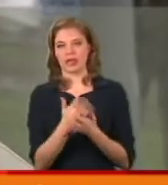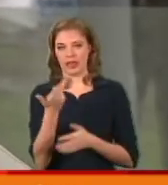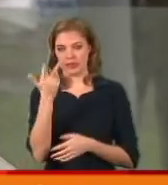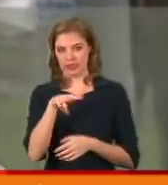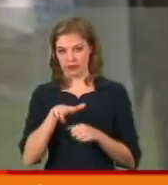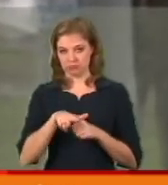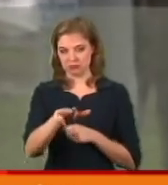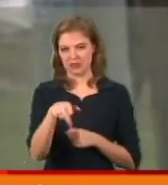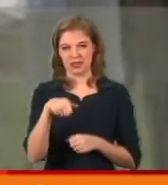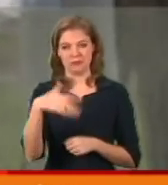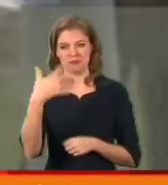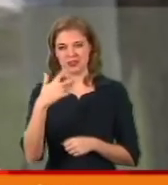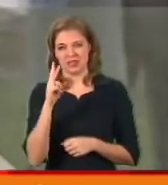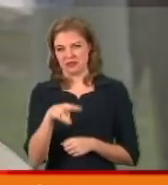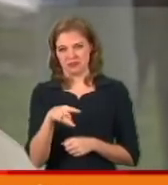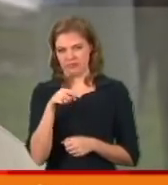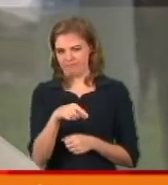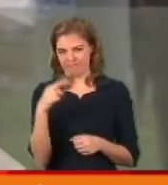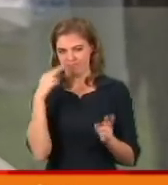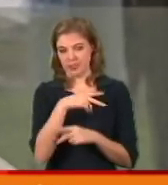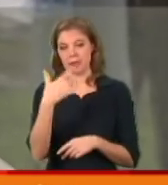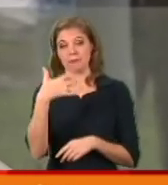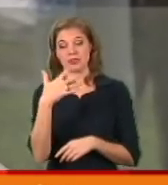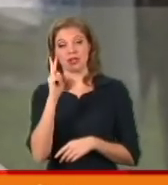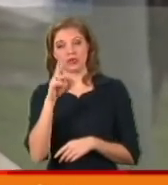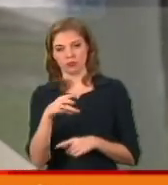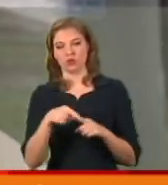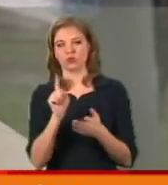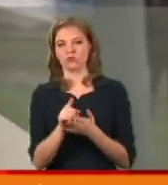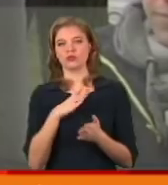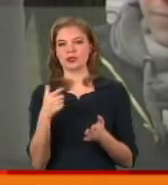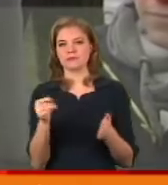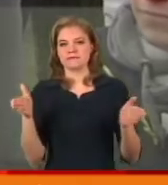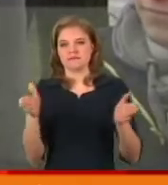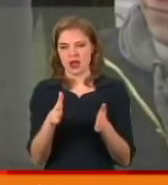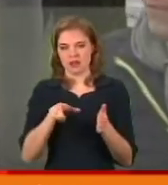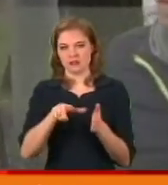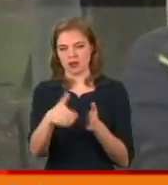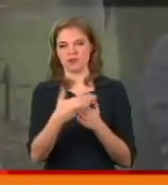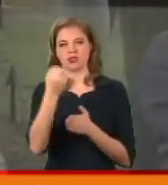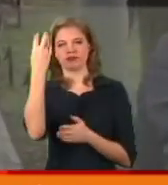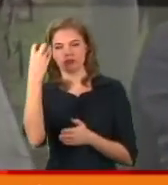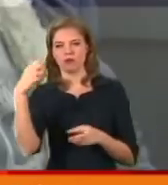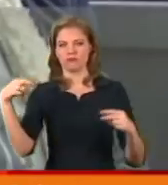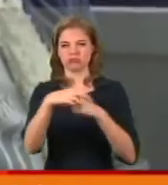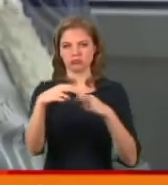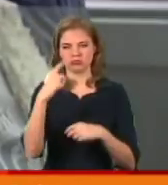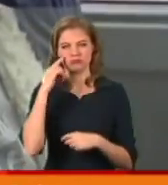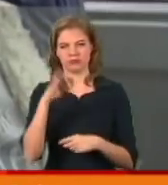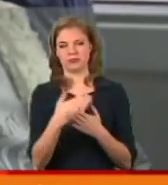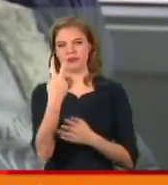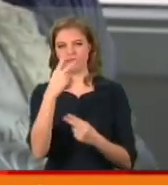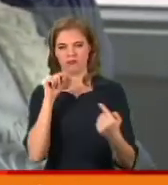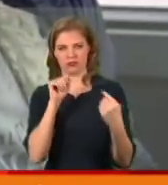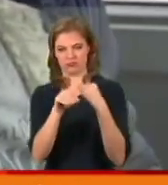полоси, там 50 кілометрів не має бути. 50 кілометрів мають бути такі вулиці, де переходять світофори, дві полоси. Можна було